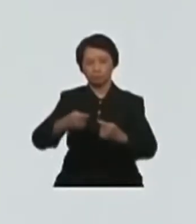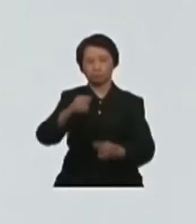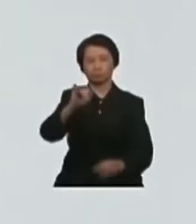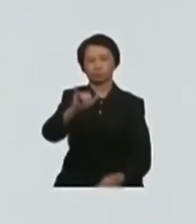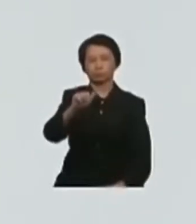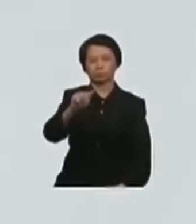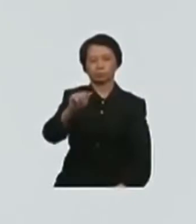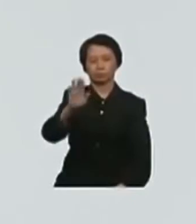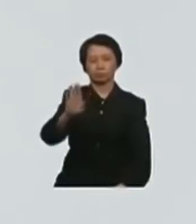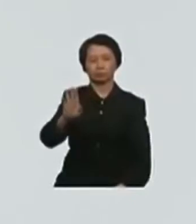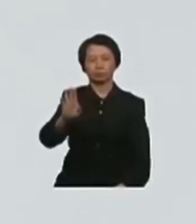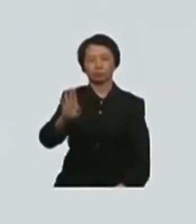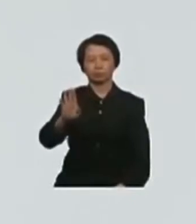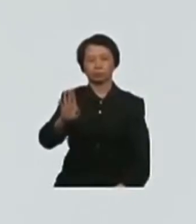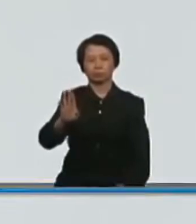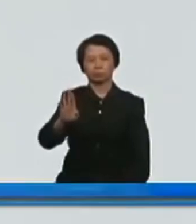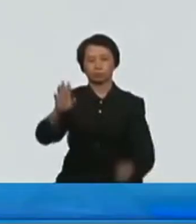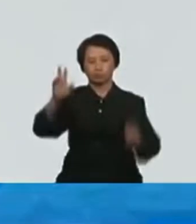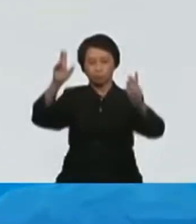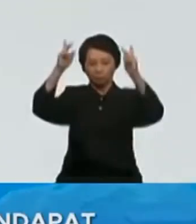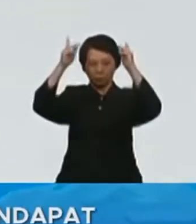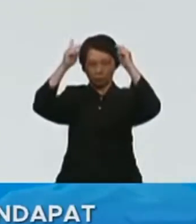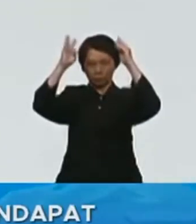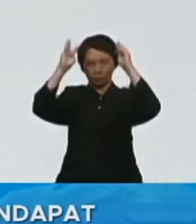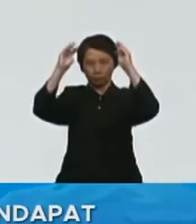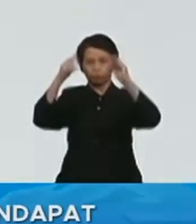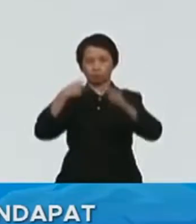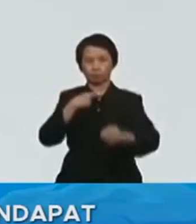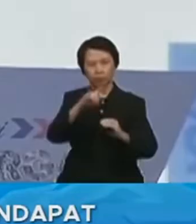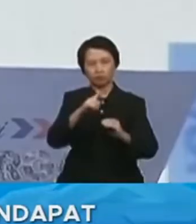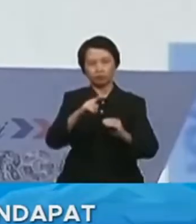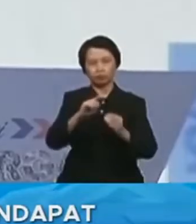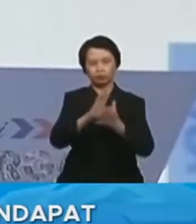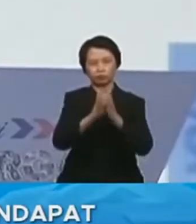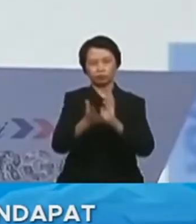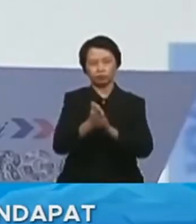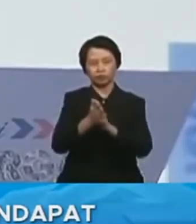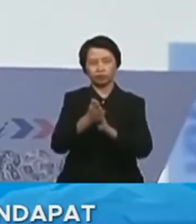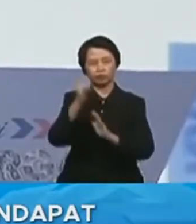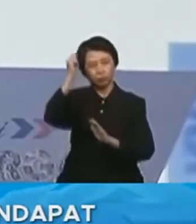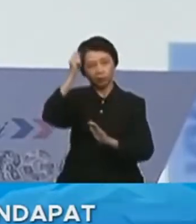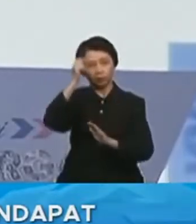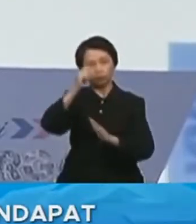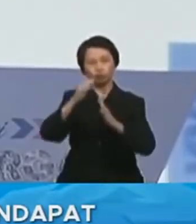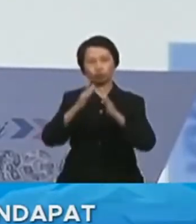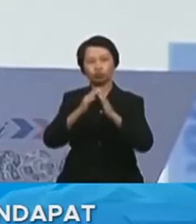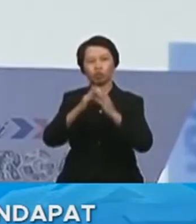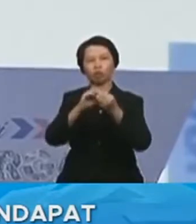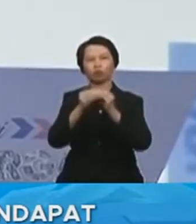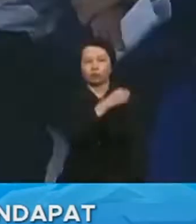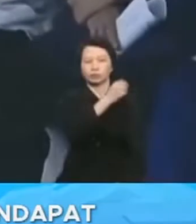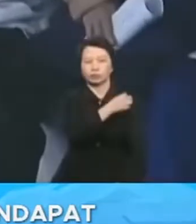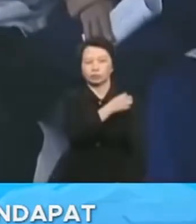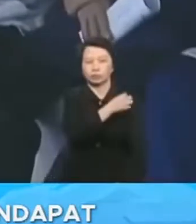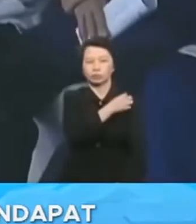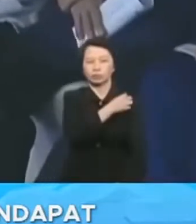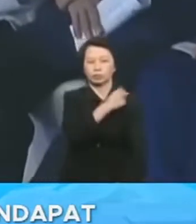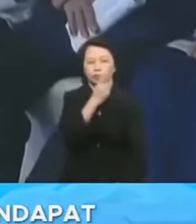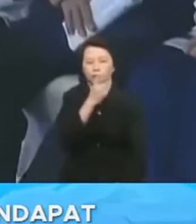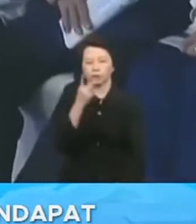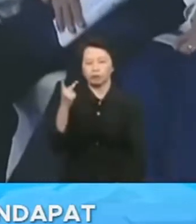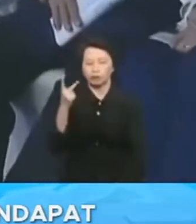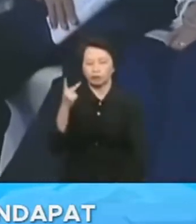terhormat kweiya Bang Johari menjelaskan keadaan seperti itu tidak menjadi masalah besar kirinya pandangan dan kaidah yang